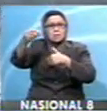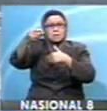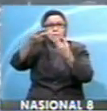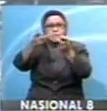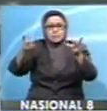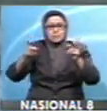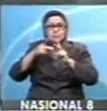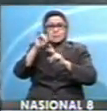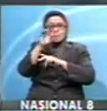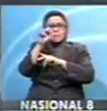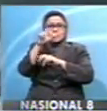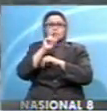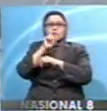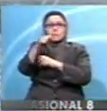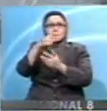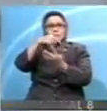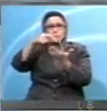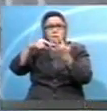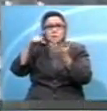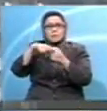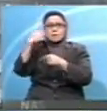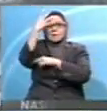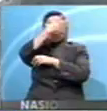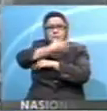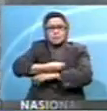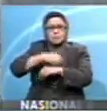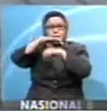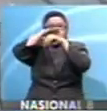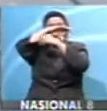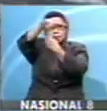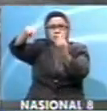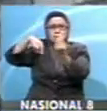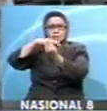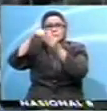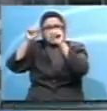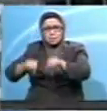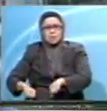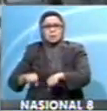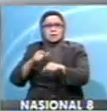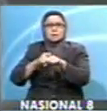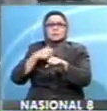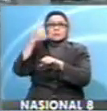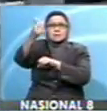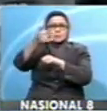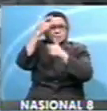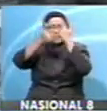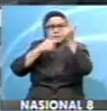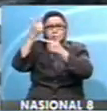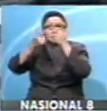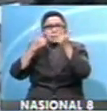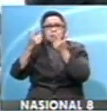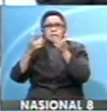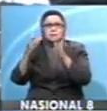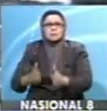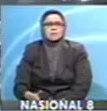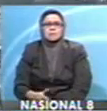memiliki keindahan alam semul jadi yang boleh dikunjungi Kamal firmansah Kamaludin bersama Jur kamera Mohamad